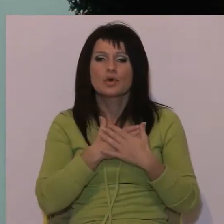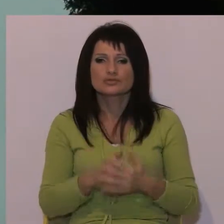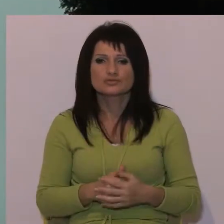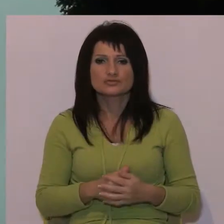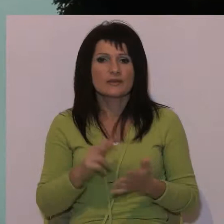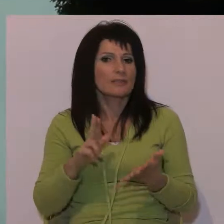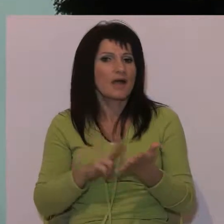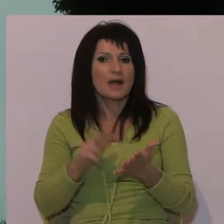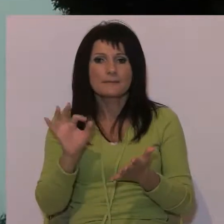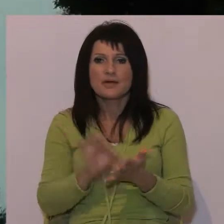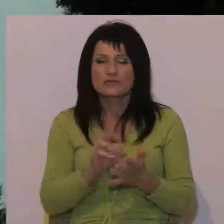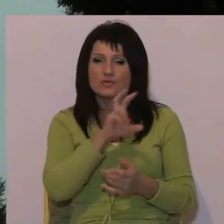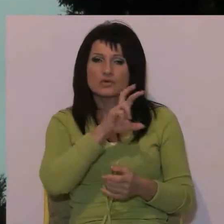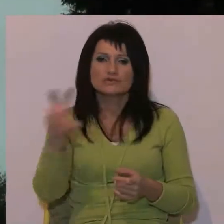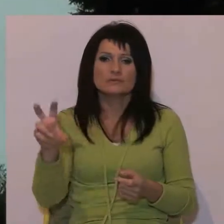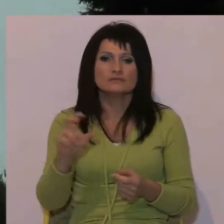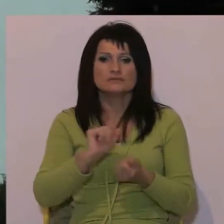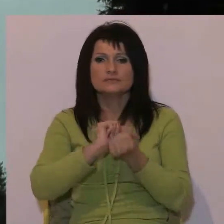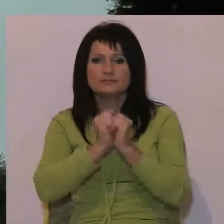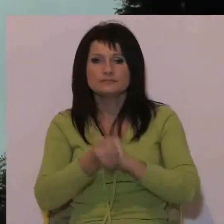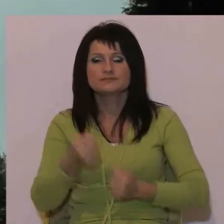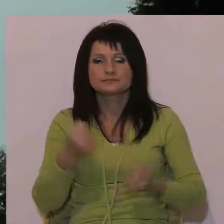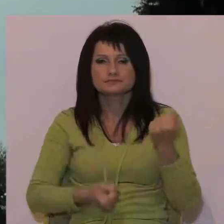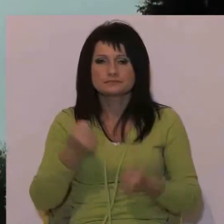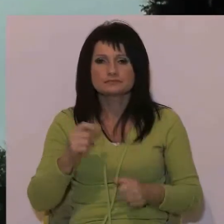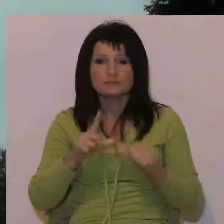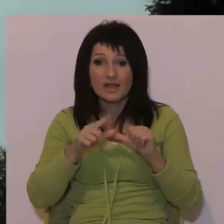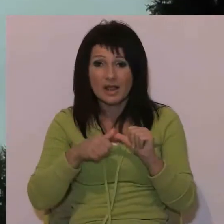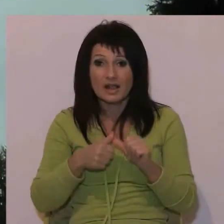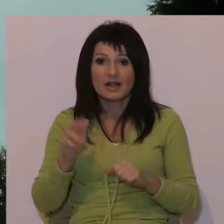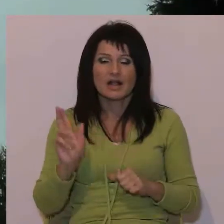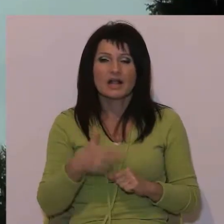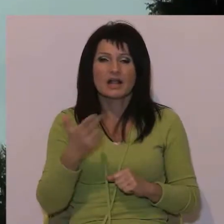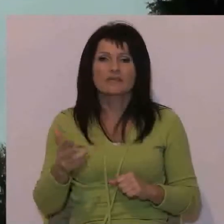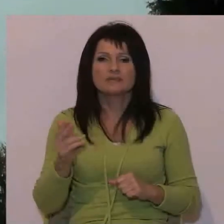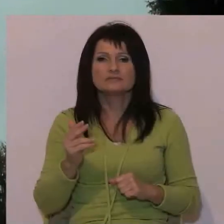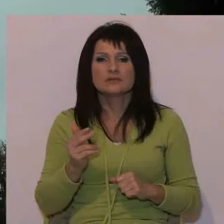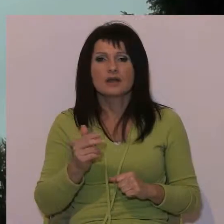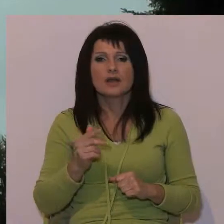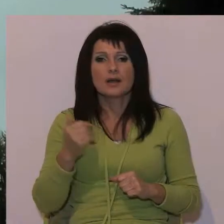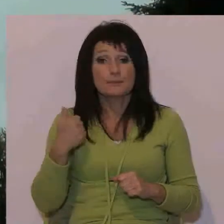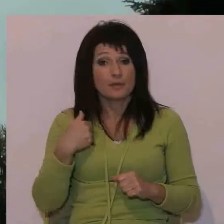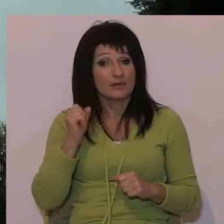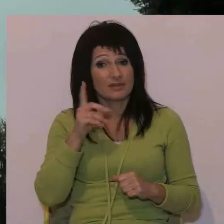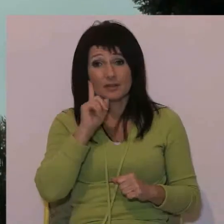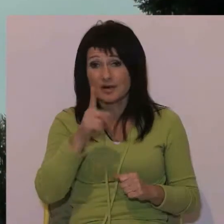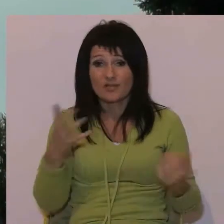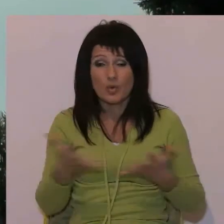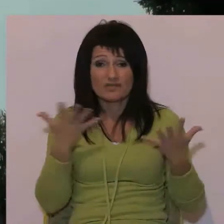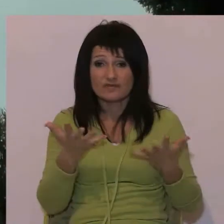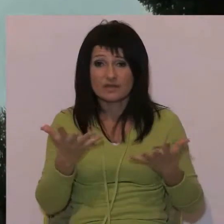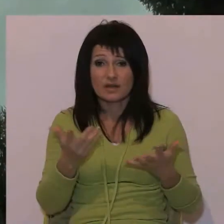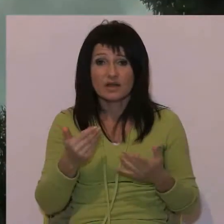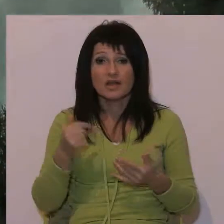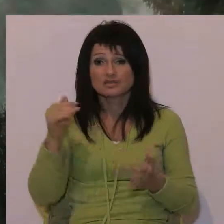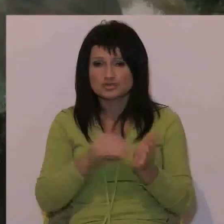Na pewno czasy są trudne, ale kiedyś były tak naprawdę łatwe.